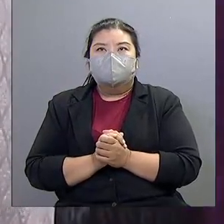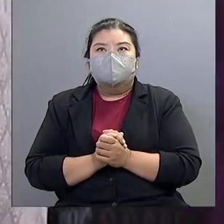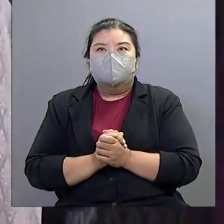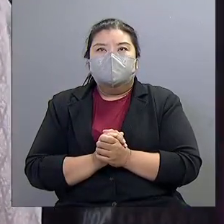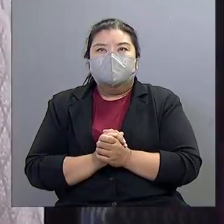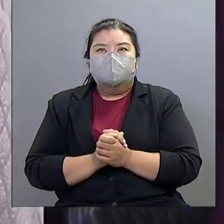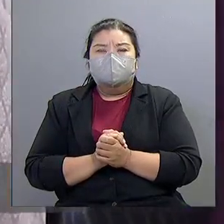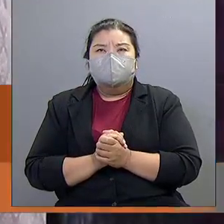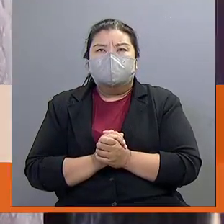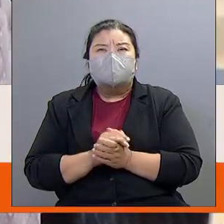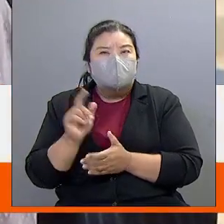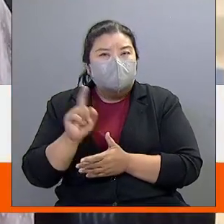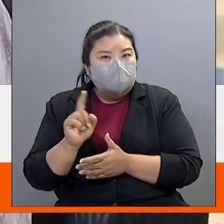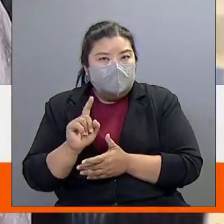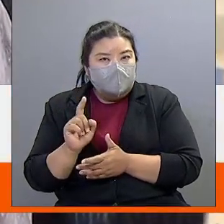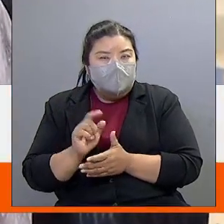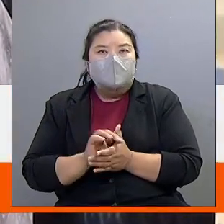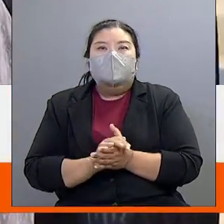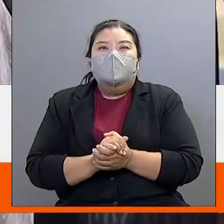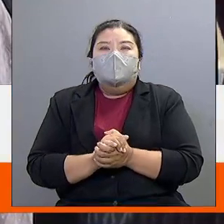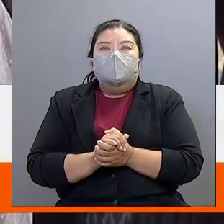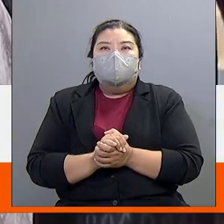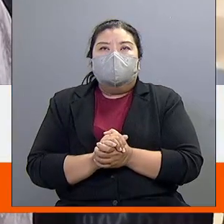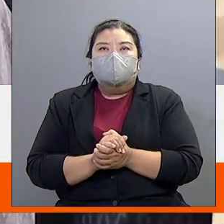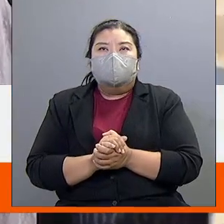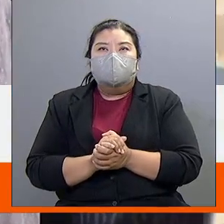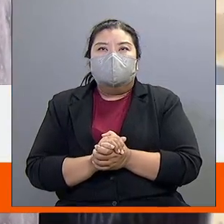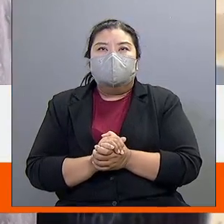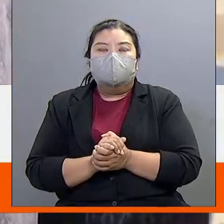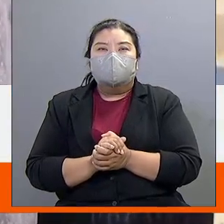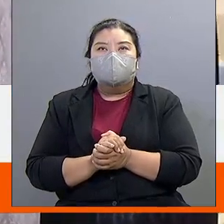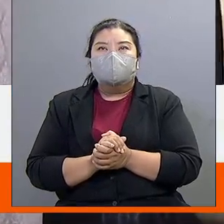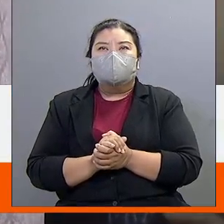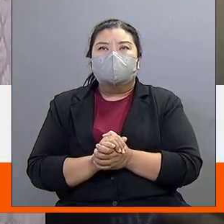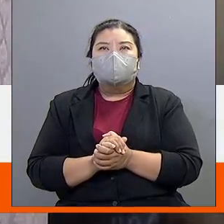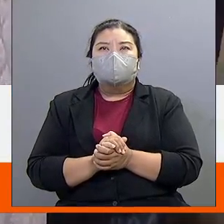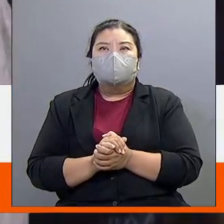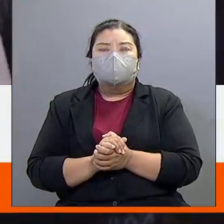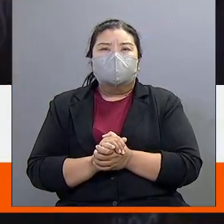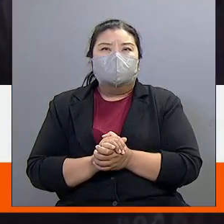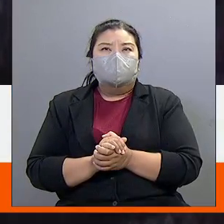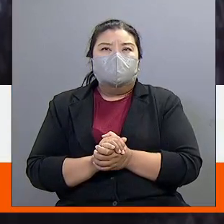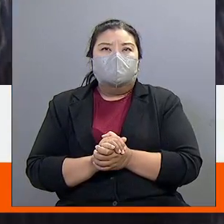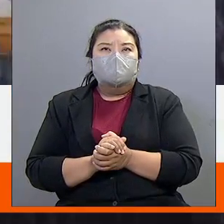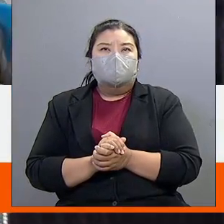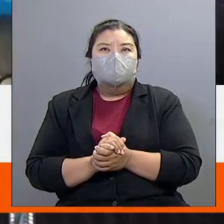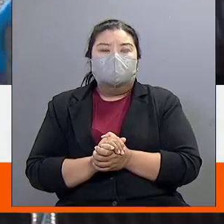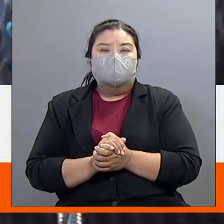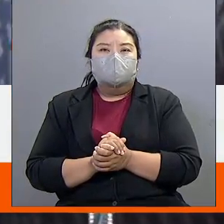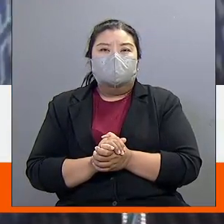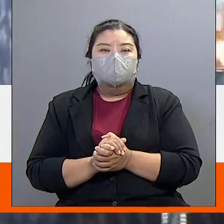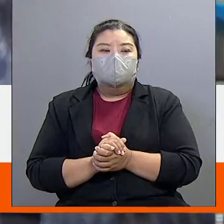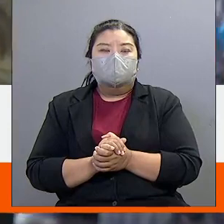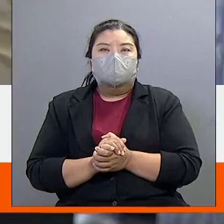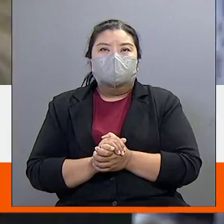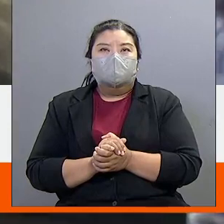อะไรนะวันนี้วันหยุดนะ แต่นี้วันที่ท่านก็จะแต่งตัวเมืองนี้